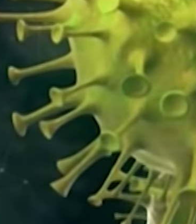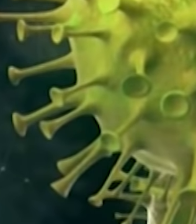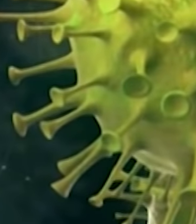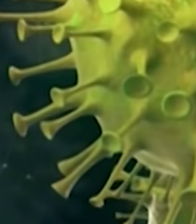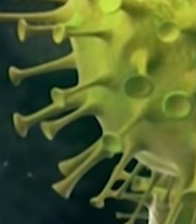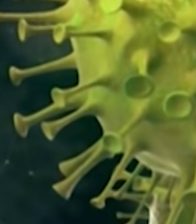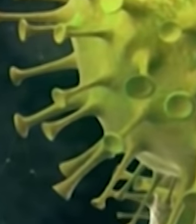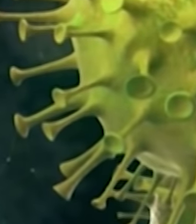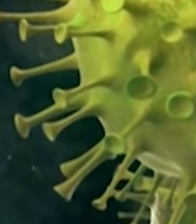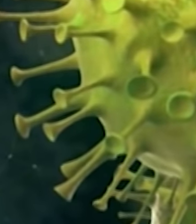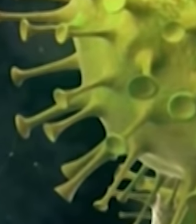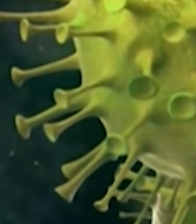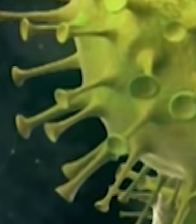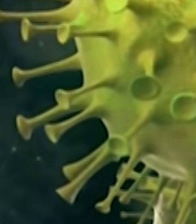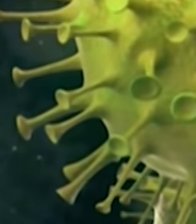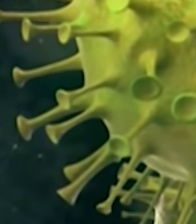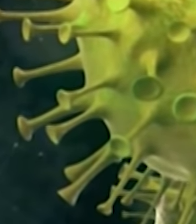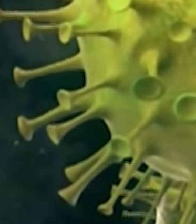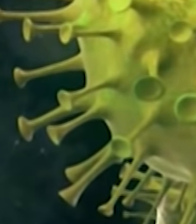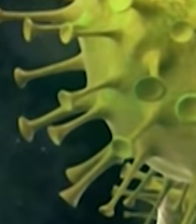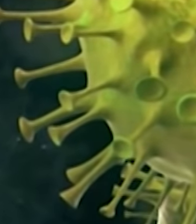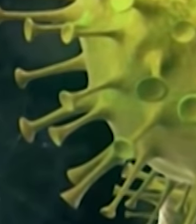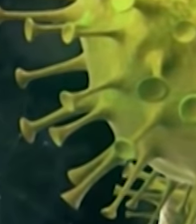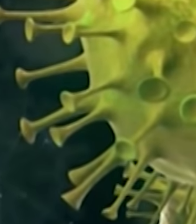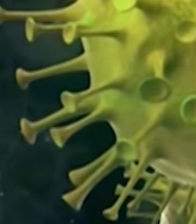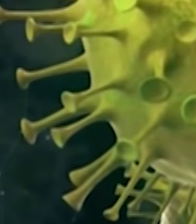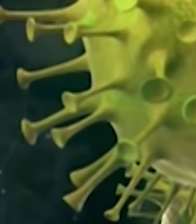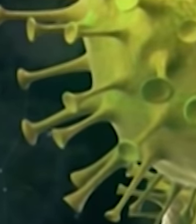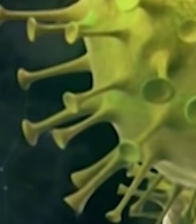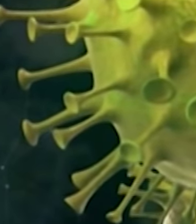ምልክታት ሕማም ቫይረስ ኮሮና እንትረአየና ናብ